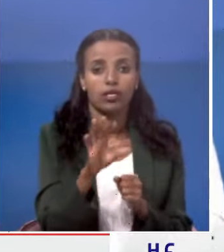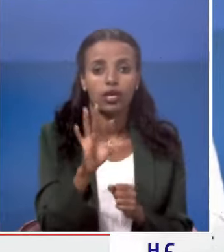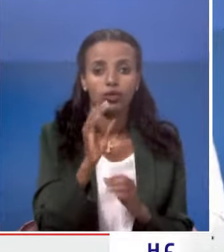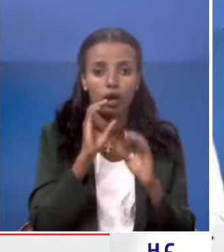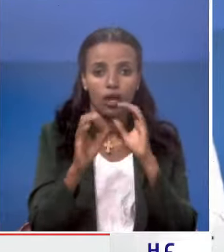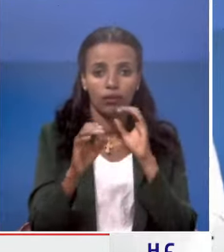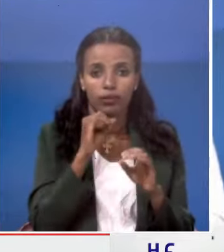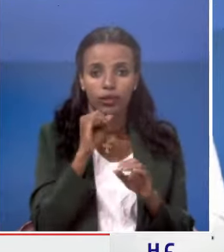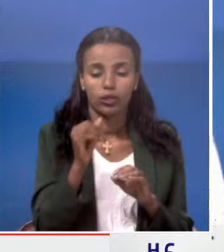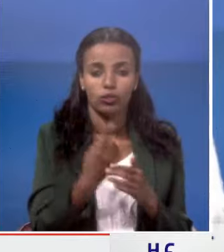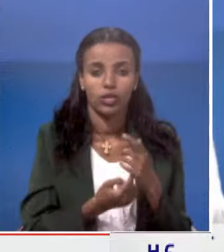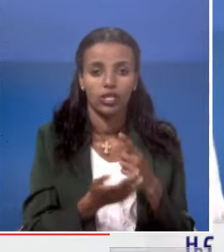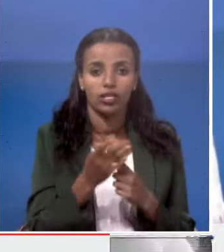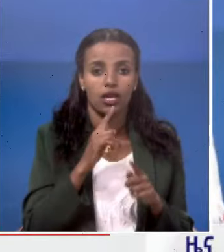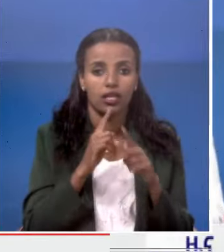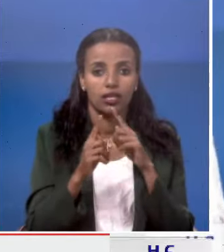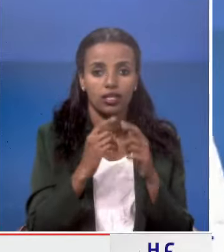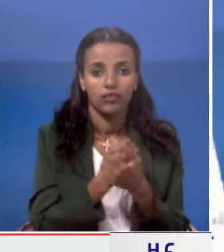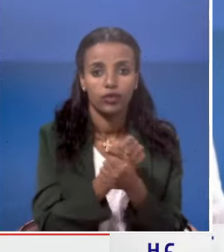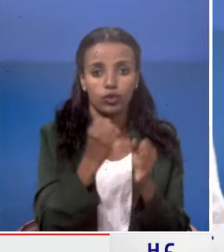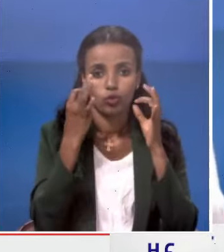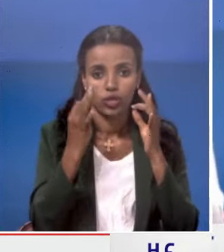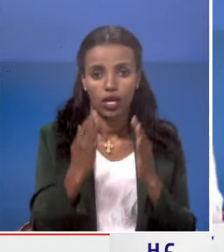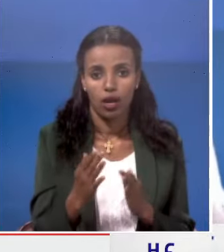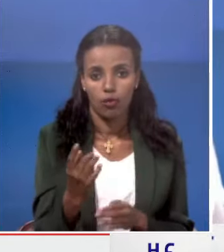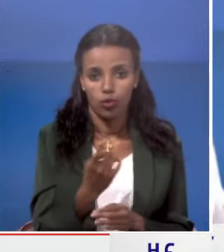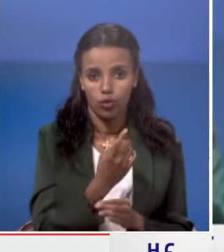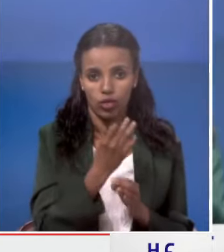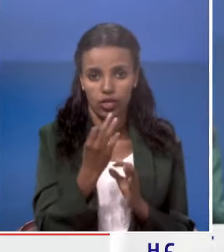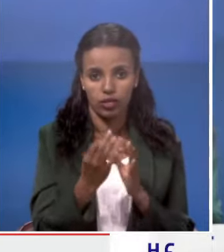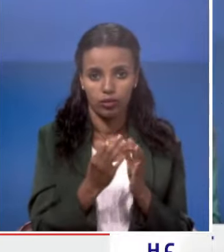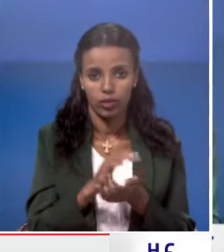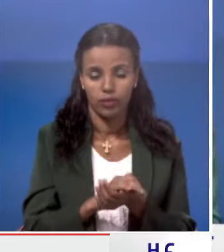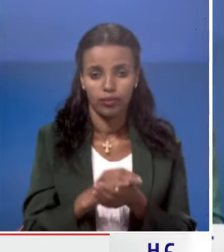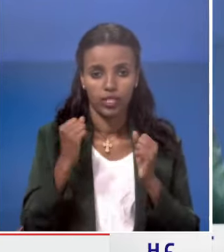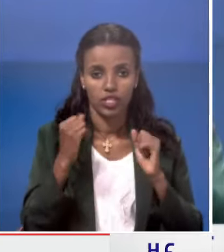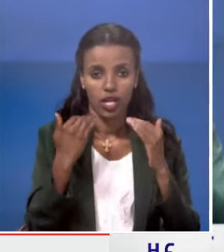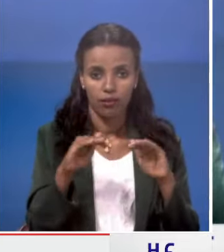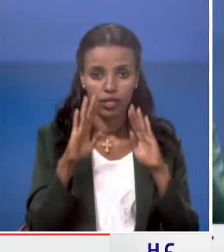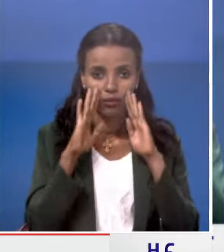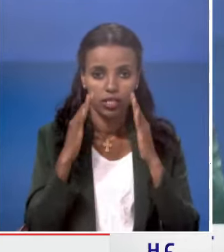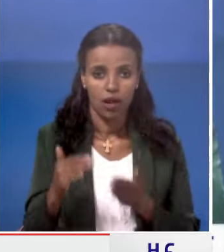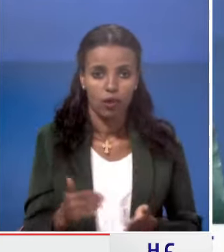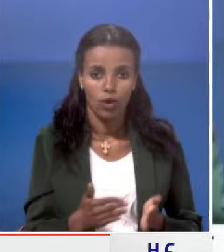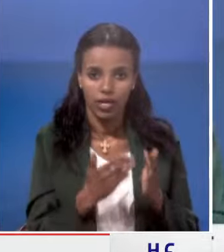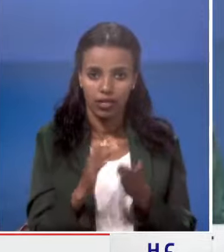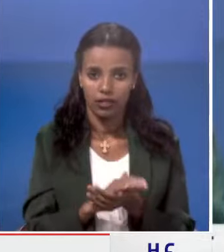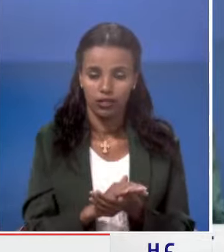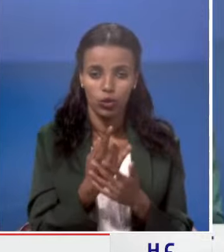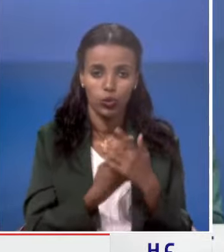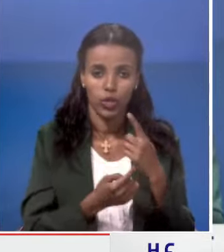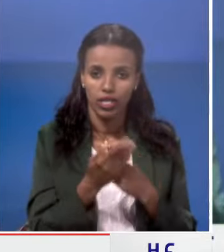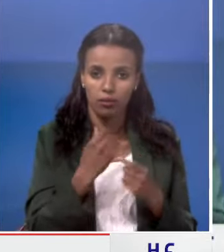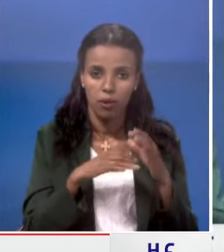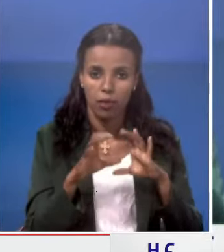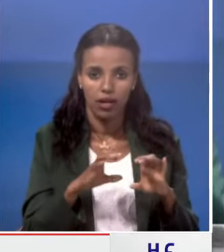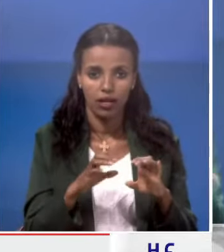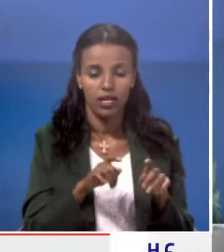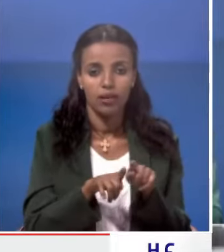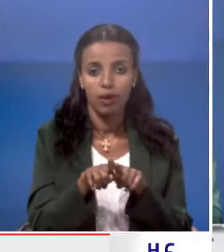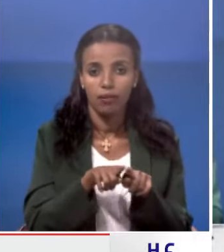አለመግባባቶች በውይይትና ንግግር እንዲፈቱም ቁርጠኛ መሆኑም ነው የተመላከተውም። በተቻለ መጠን በሰላማዊ መንገድ ውይይት በማድረግ